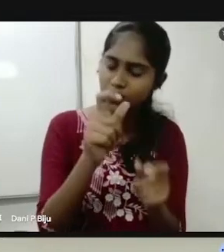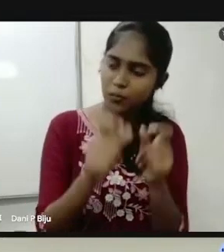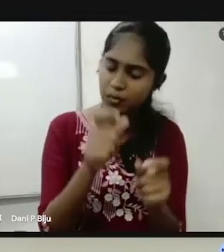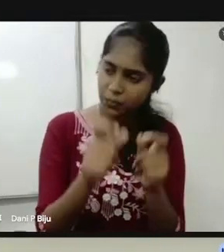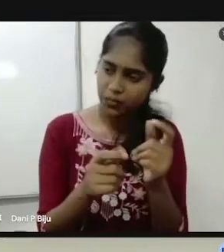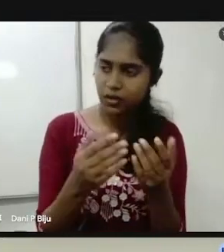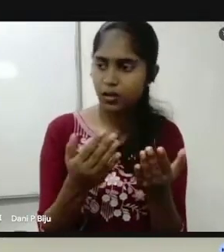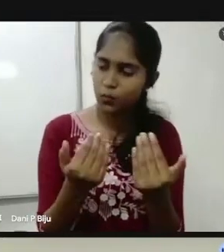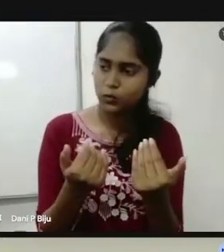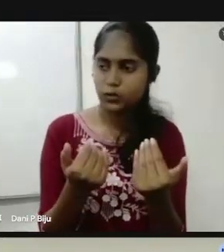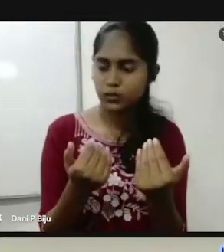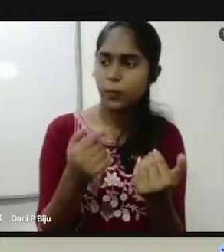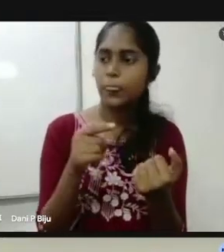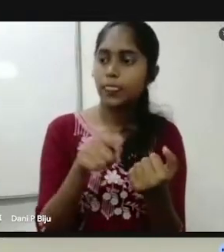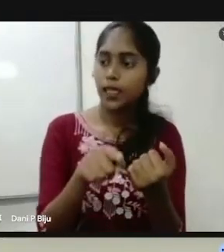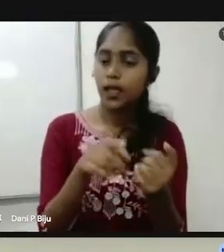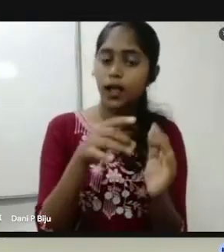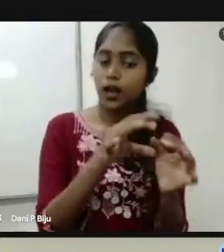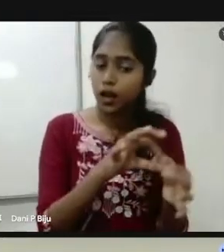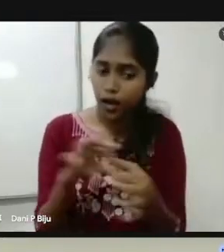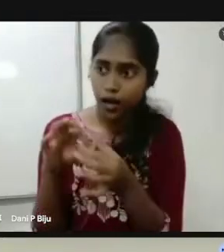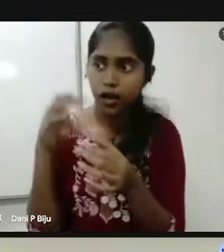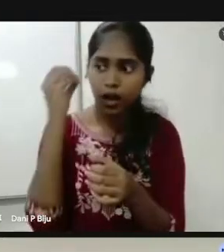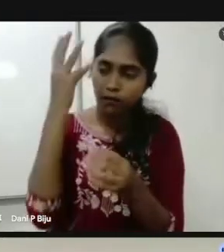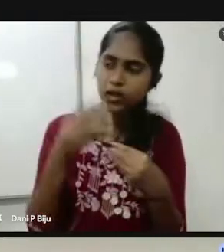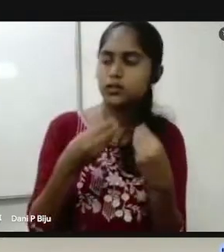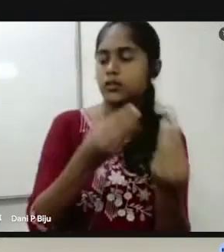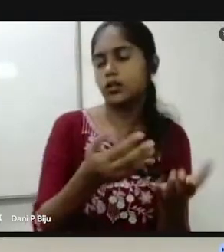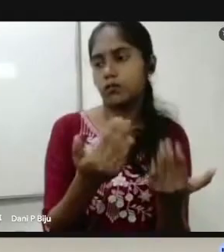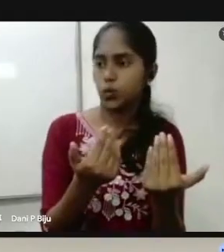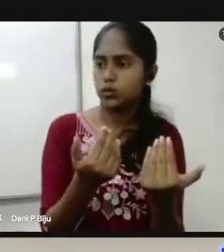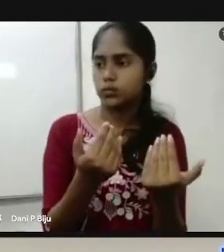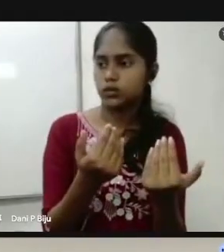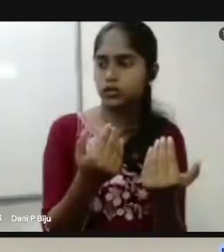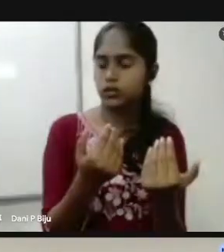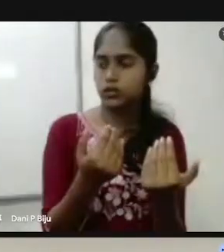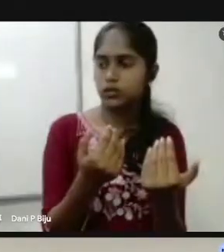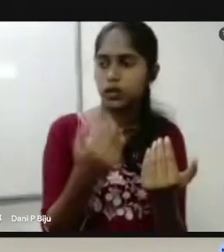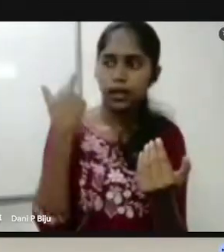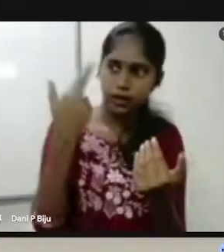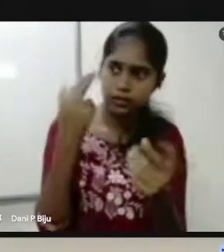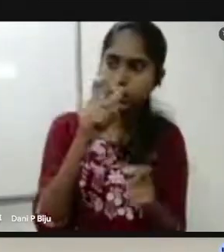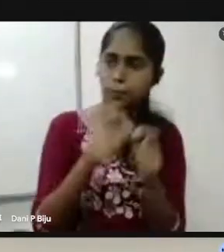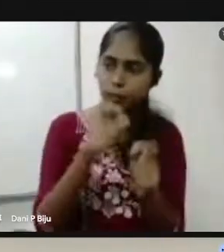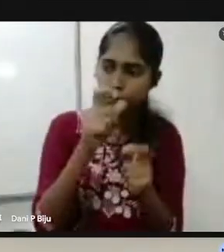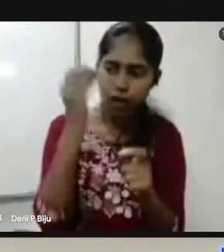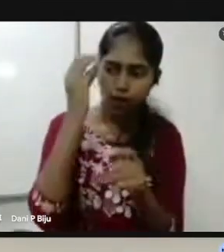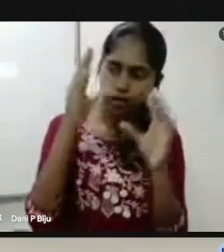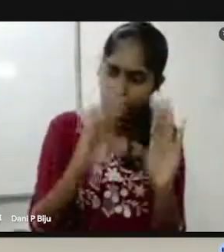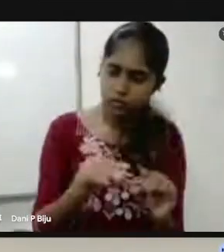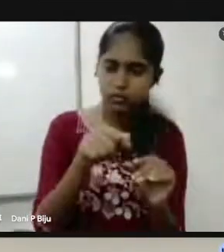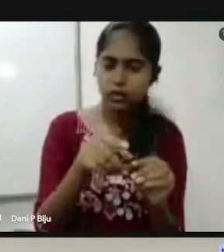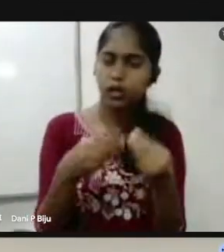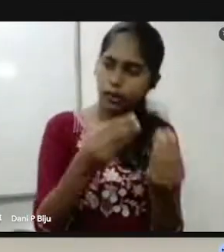നിങ്ങൾക്ക് ആക്ച്വലി സോഷ്യൽ വർക്കേഴ്സിനൊരു പ്രധാനപ്പെട്ട ഒരു റോളുണ്ട്. അതേപോലെ ഇങ്ങനെ ഒരു കുഞ്ഞിനെ കണ്ടാൽ നമുക്കൊരു സ്പീച്ച് ലാംഗ്വേജ് പത്തോളജിസ്റ്റിനോ